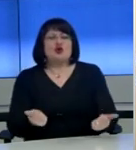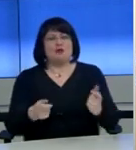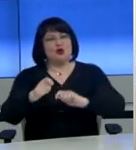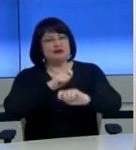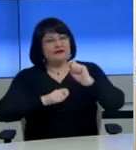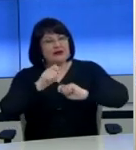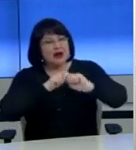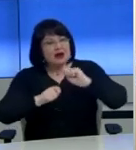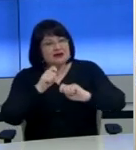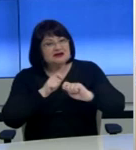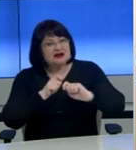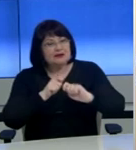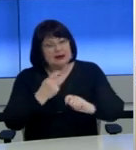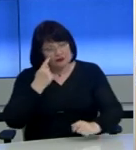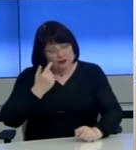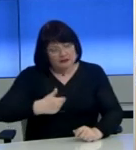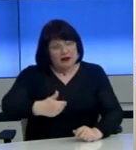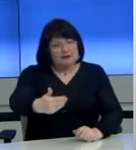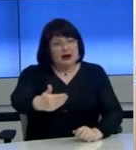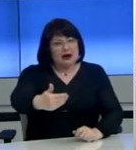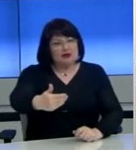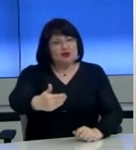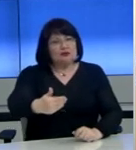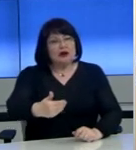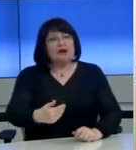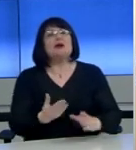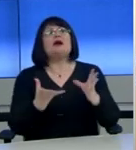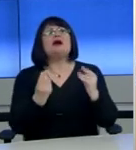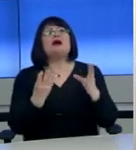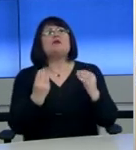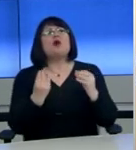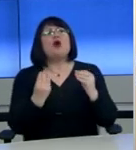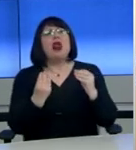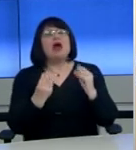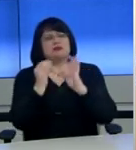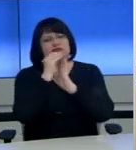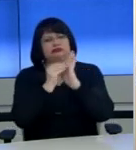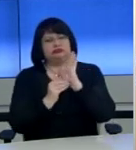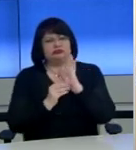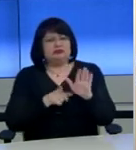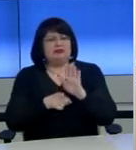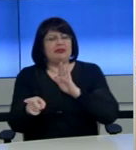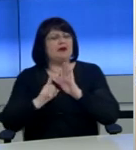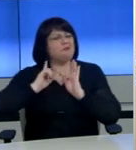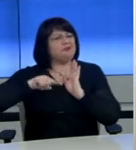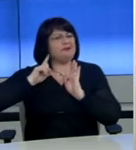φτιάξανε, προβλέποντας πλήστες έκτακτες παρεκκλήσεις από τους κανόνες διαφάνειας